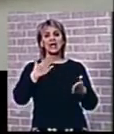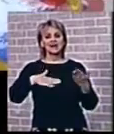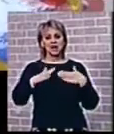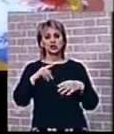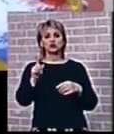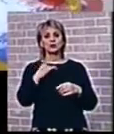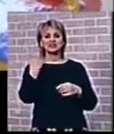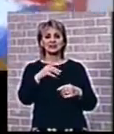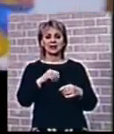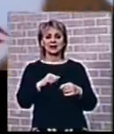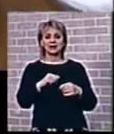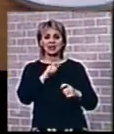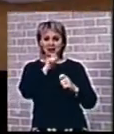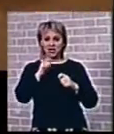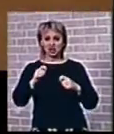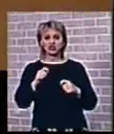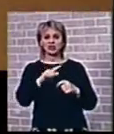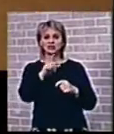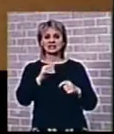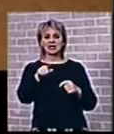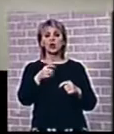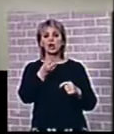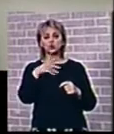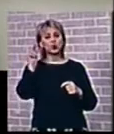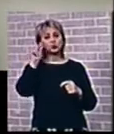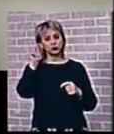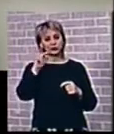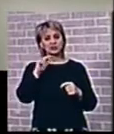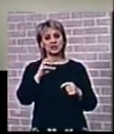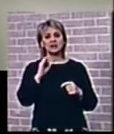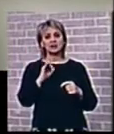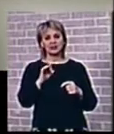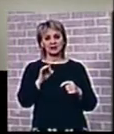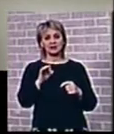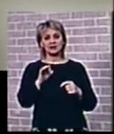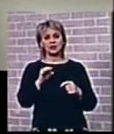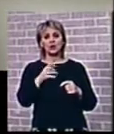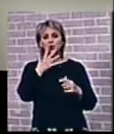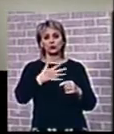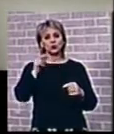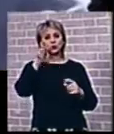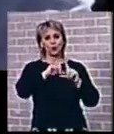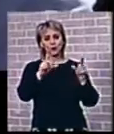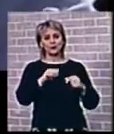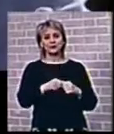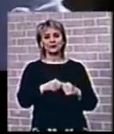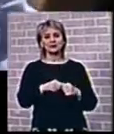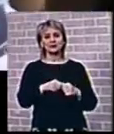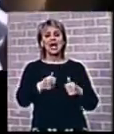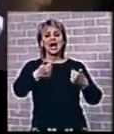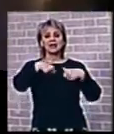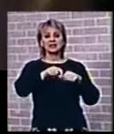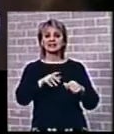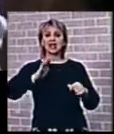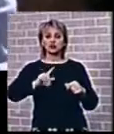радостно, что тебя награждают. Я хорошо учусь и люблю школу.